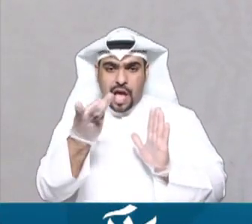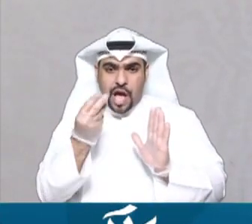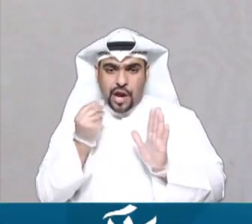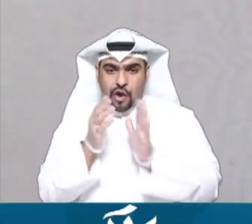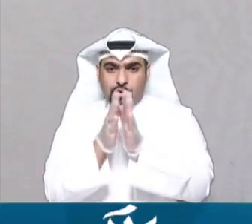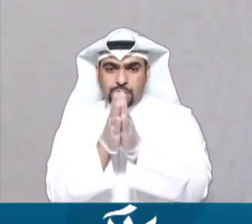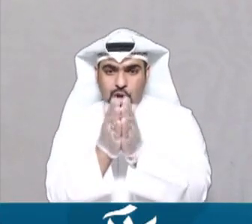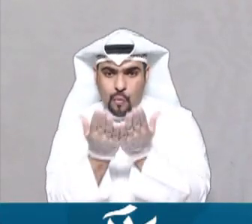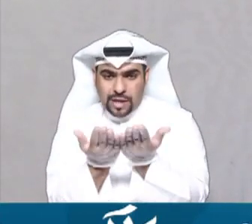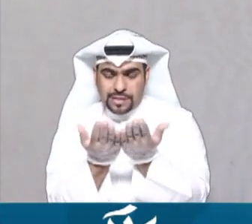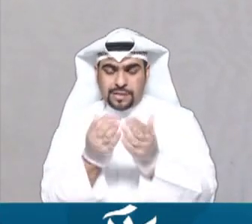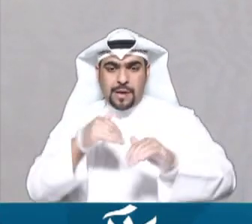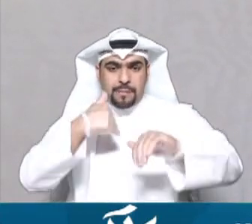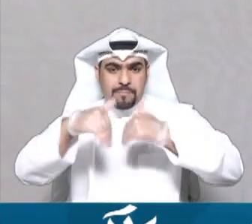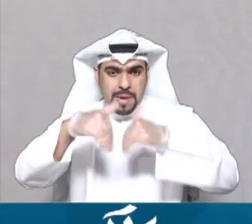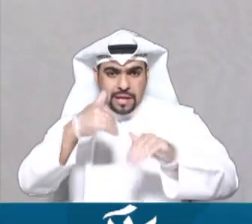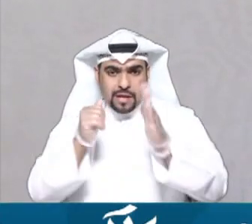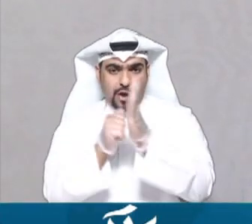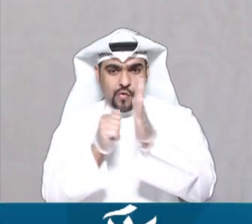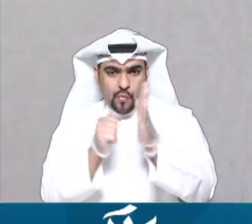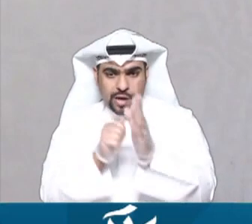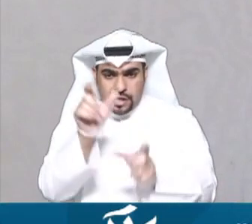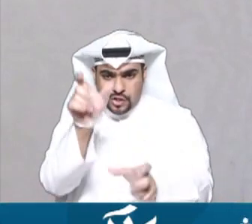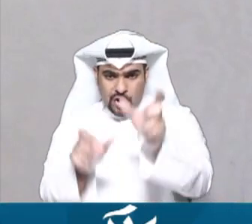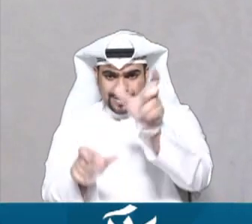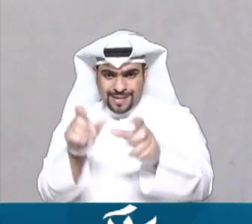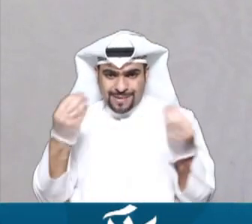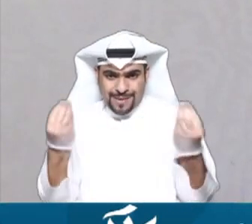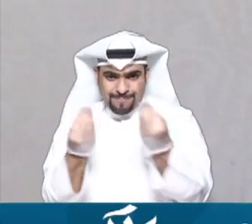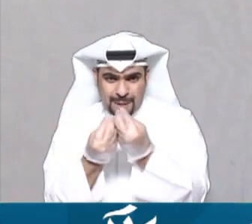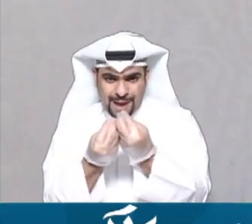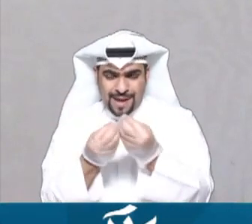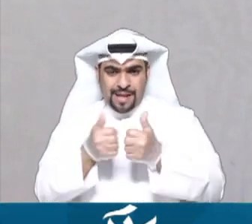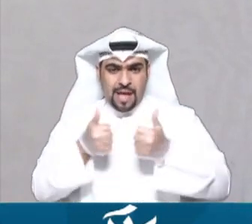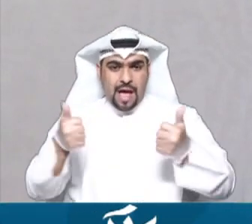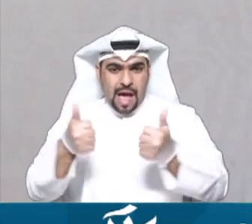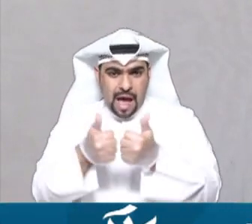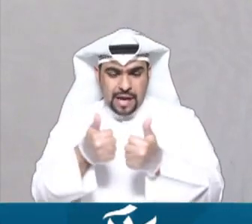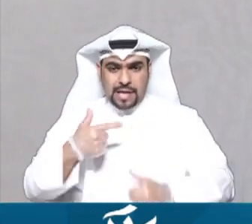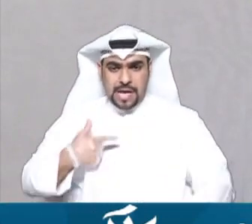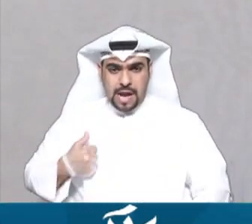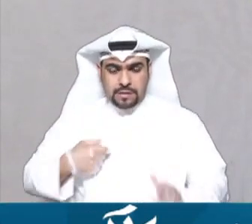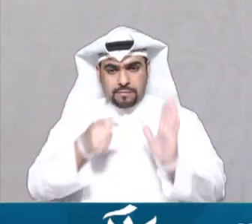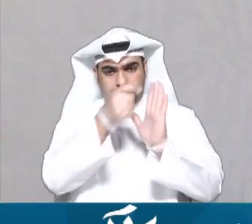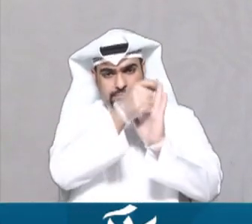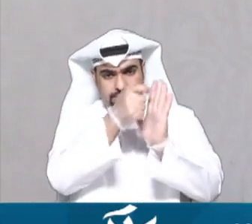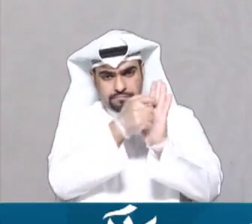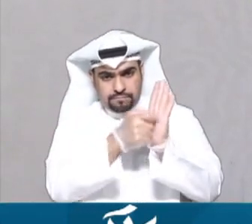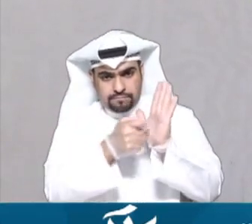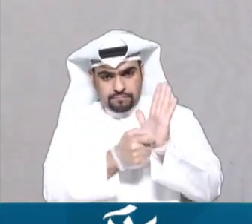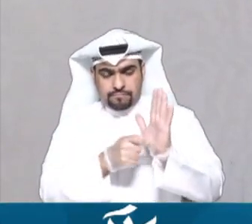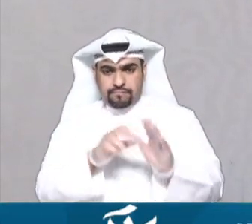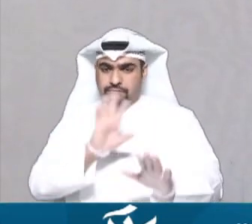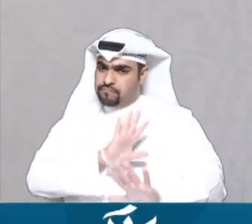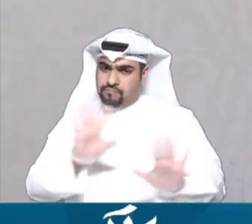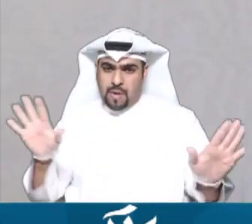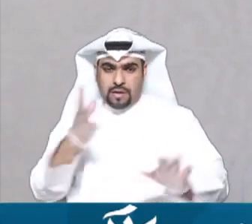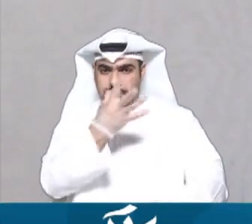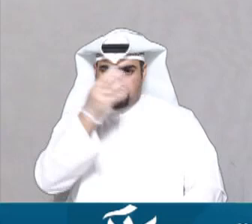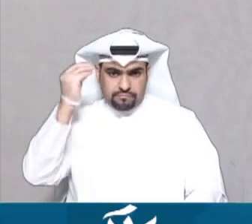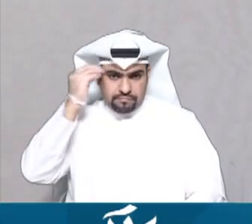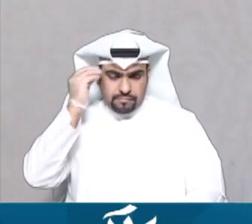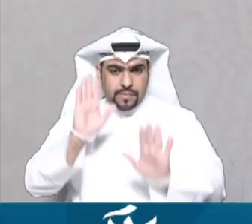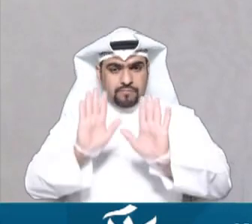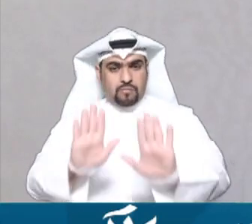وعناوينهم والأسماء المرافقين حتى يمكن التواصل مع الجهات المعنية في دولة الكويت. هناك تفهم حقيقة